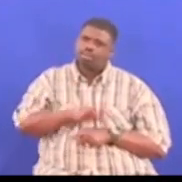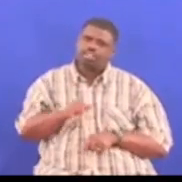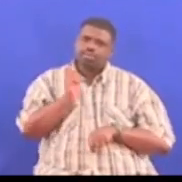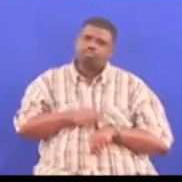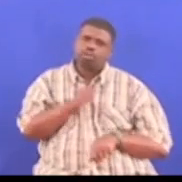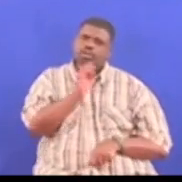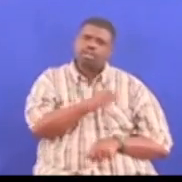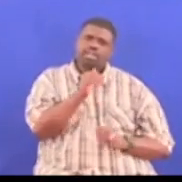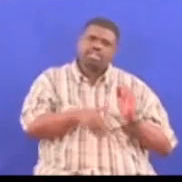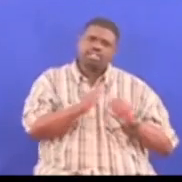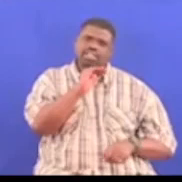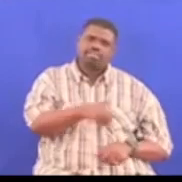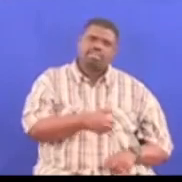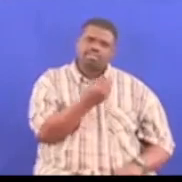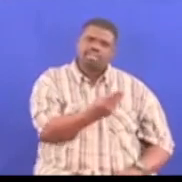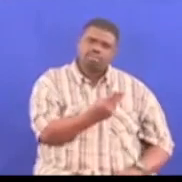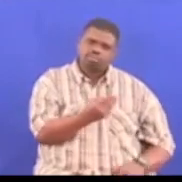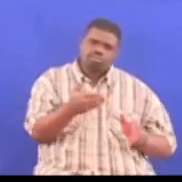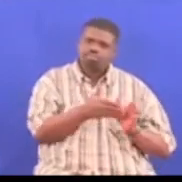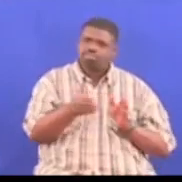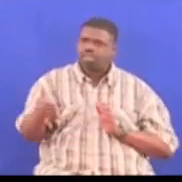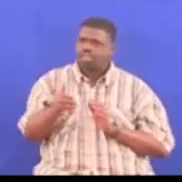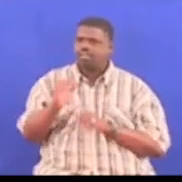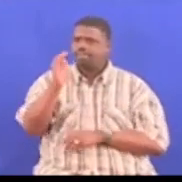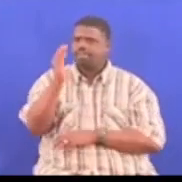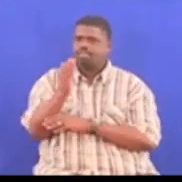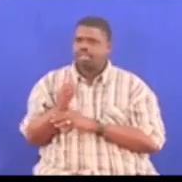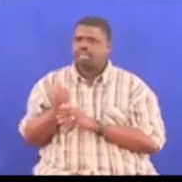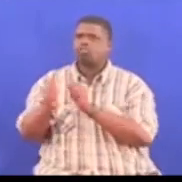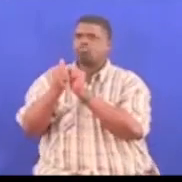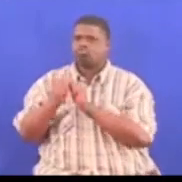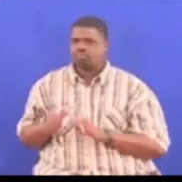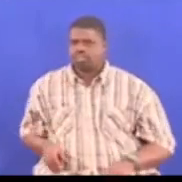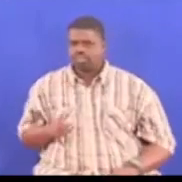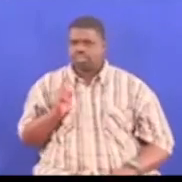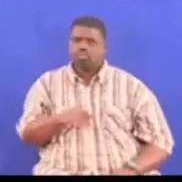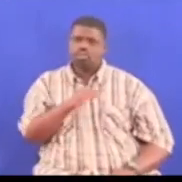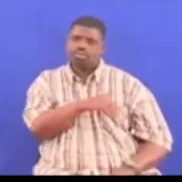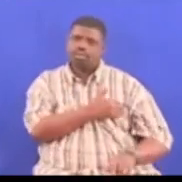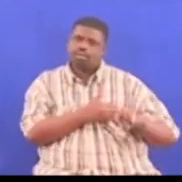na7 mitp benjamin